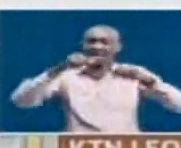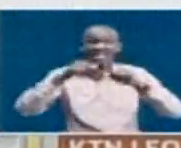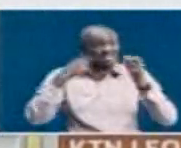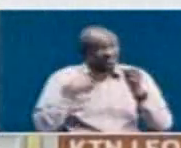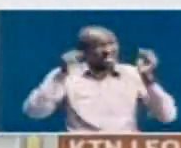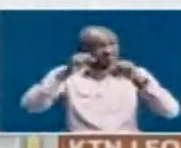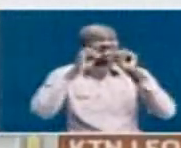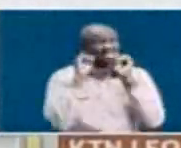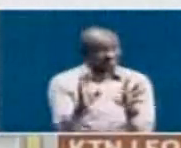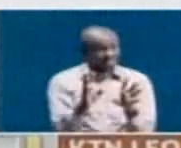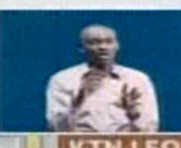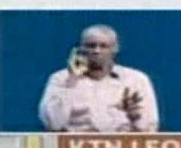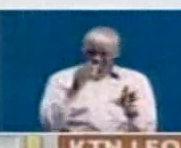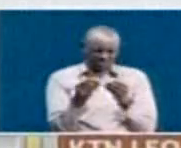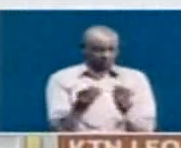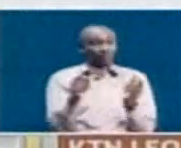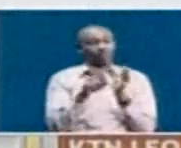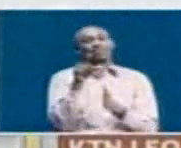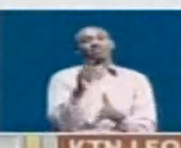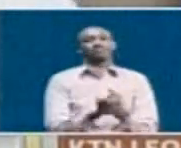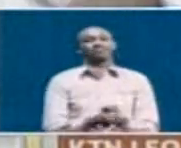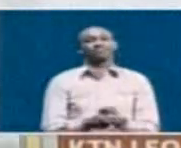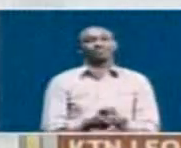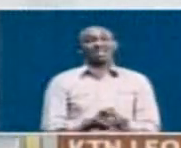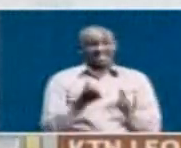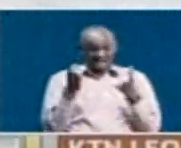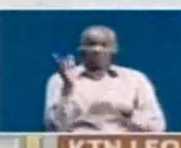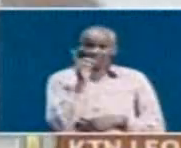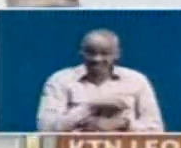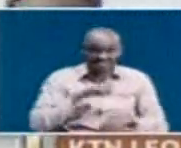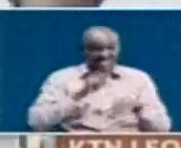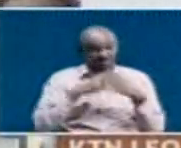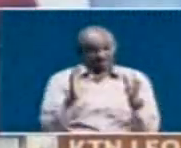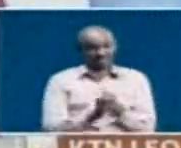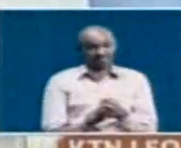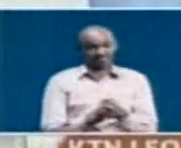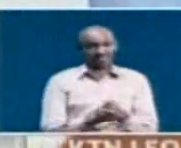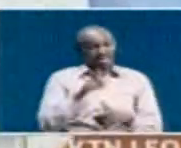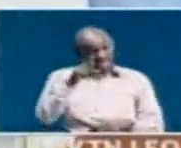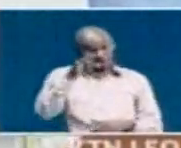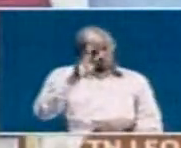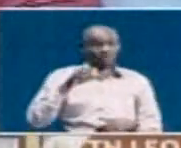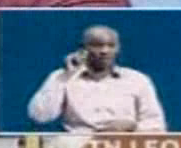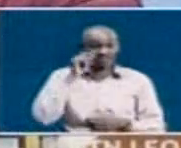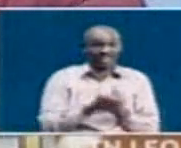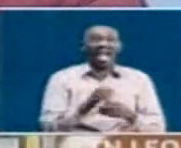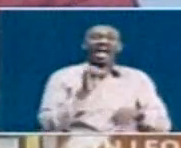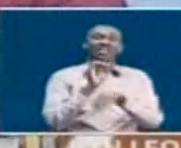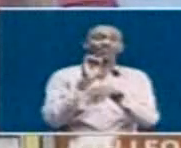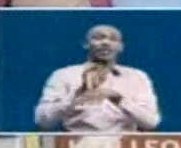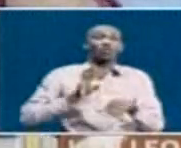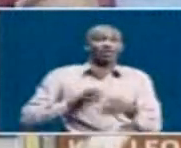yakikosa, basi mnatafuta suluhu mwafaka kwa tatizo hilo. Na mkumalizia, maana muda umenipa kisogo bikipusa, neno la mwisho tu, wape mawaidha kina